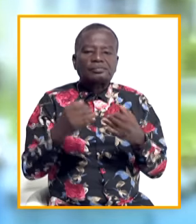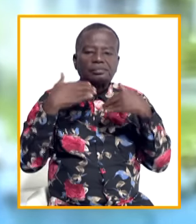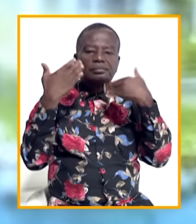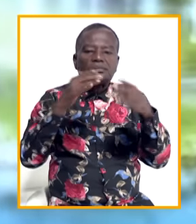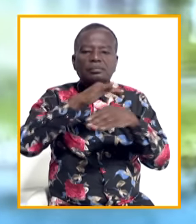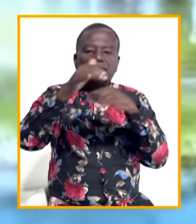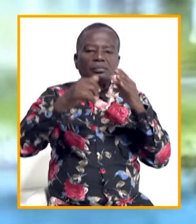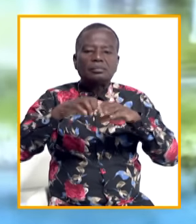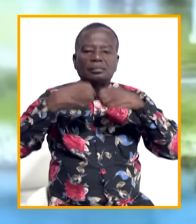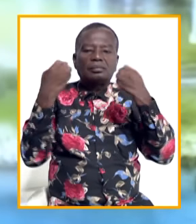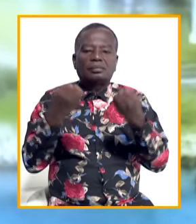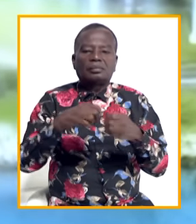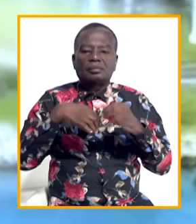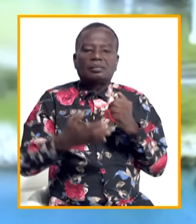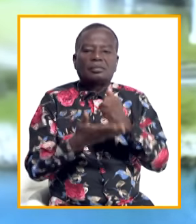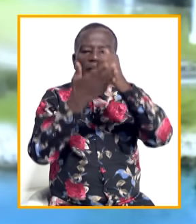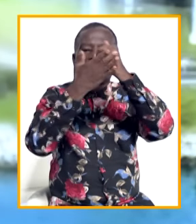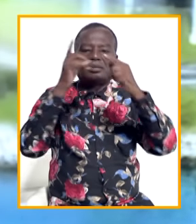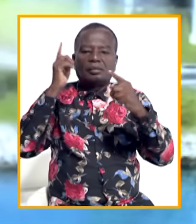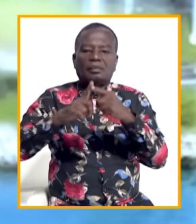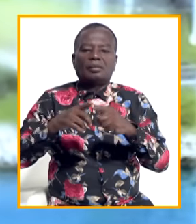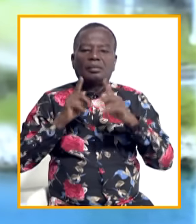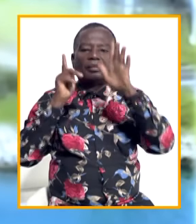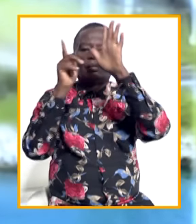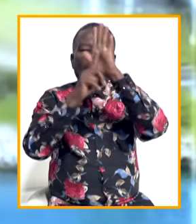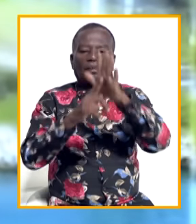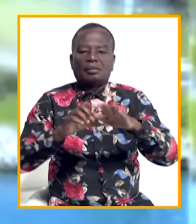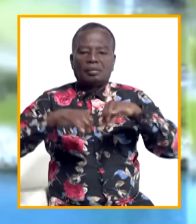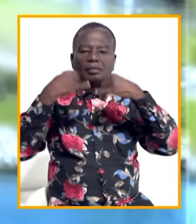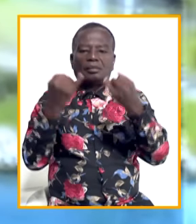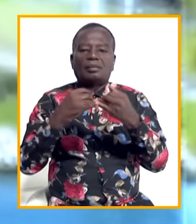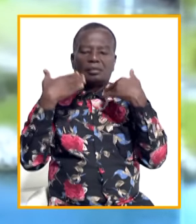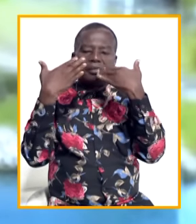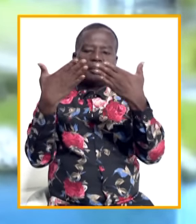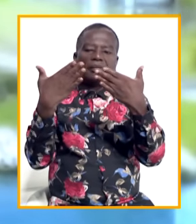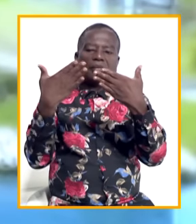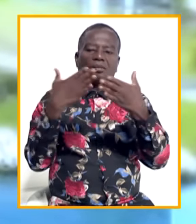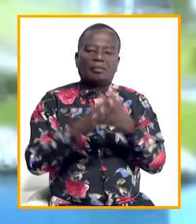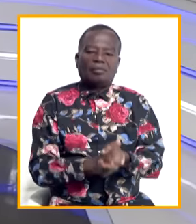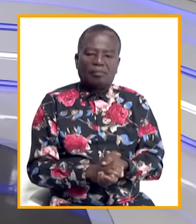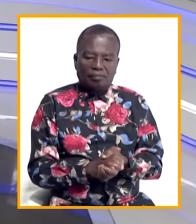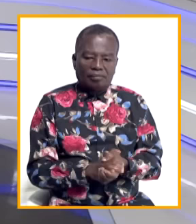Merci à toutes les équipes qui nous ont aidés à présenter cette édition. Très belle journée à tous.